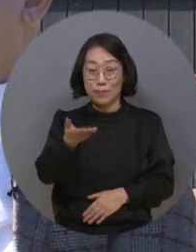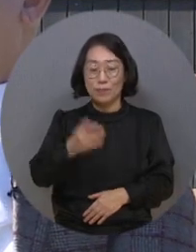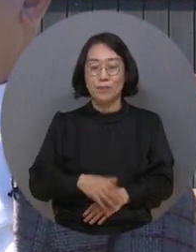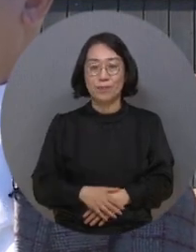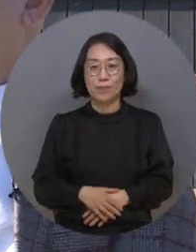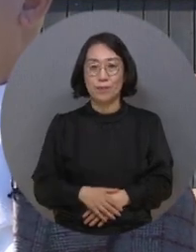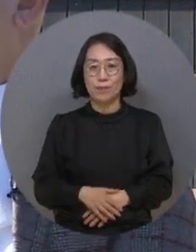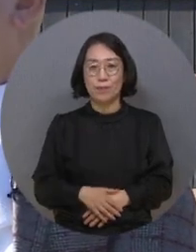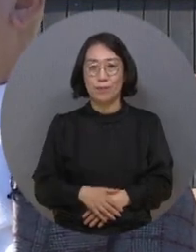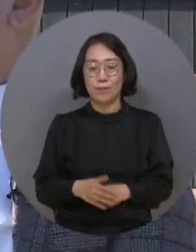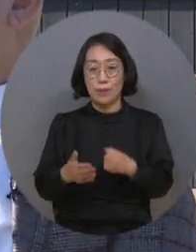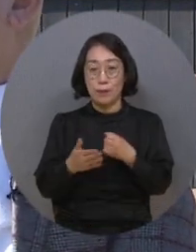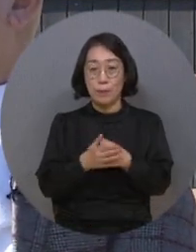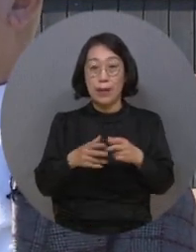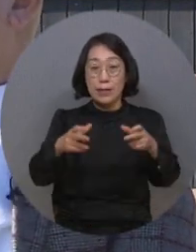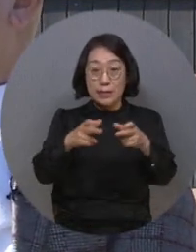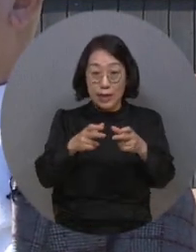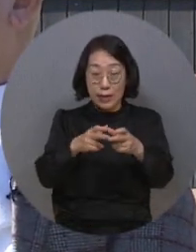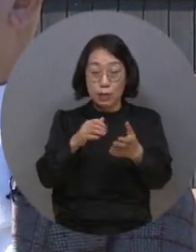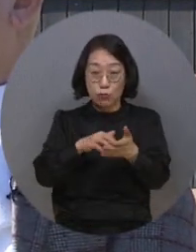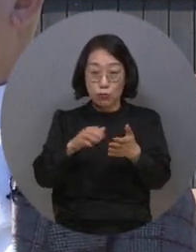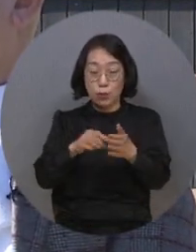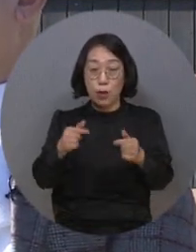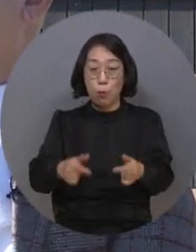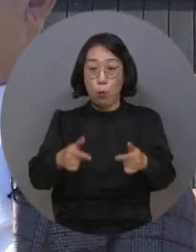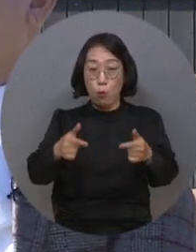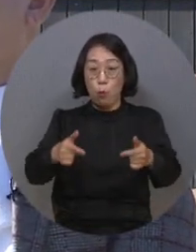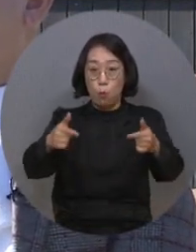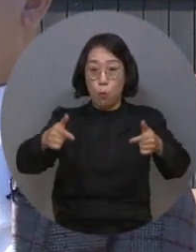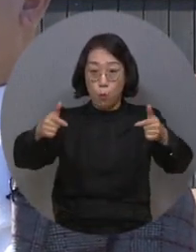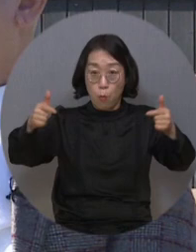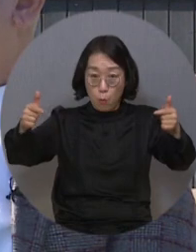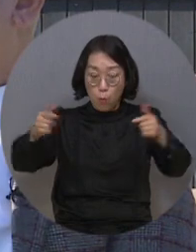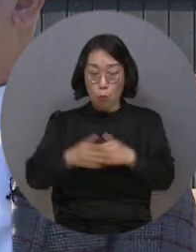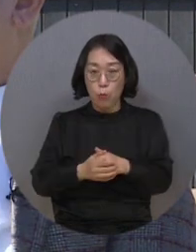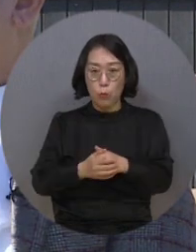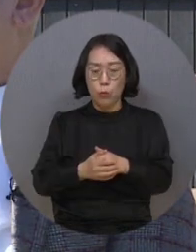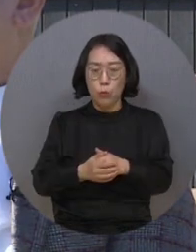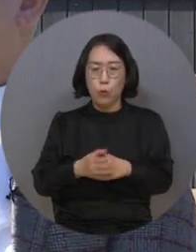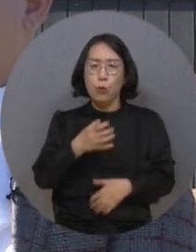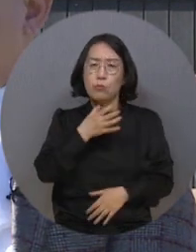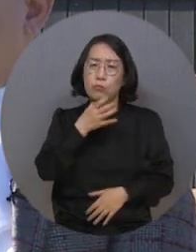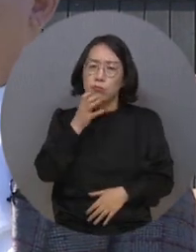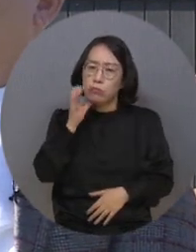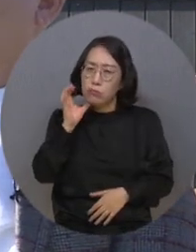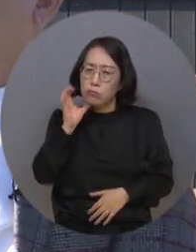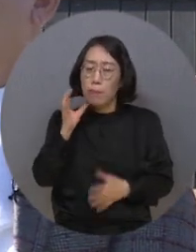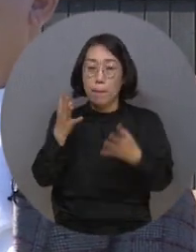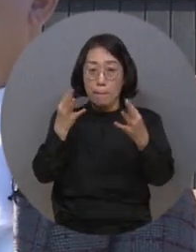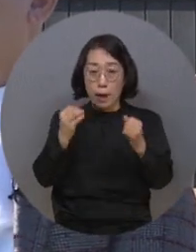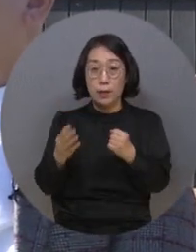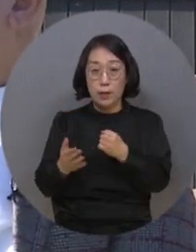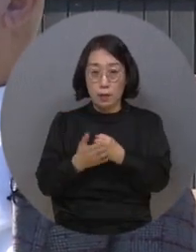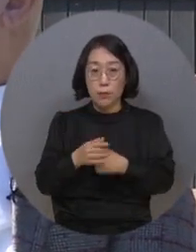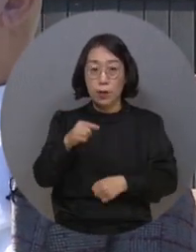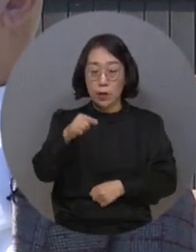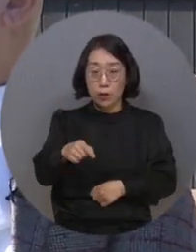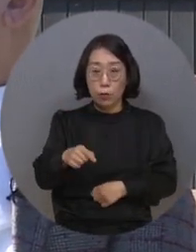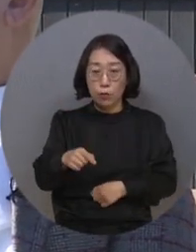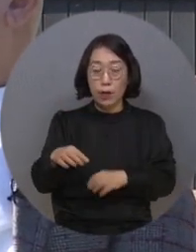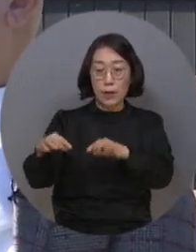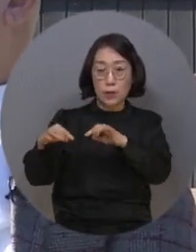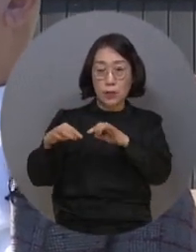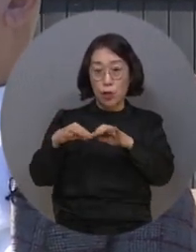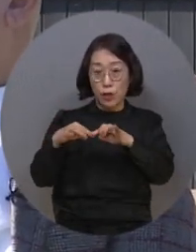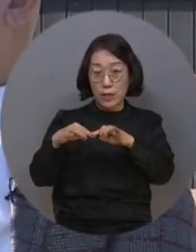그래서 이제 장애인 인구도 자꾸만 늘어나고, 네. 그다음에 인구도 고령화돼갖고, 네. 어르신들이 이제 이런 전동구 보장구를